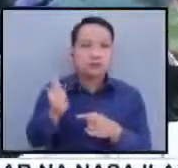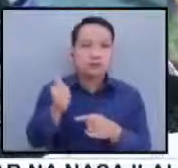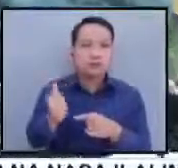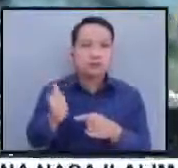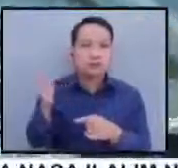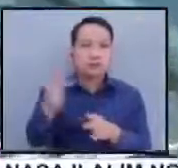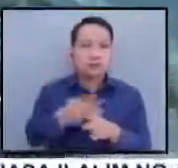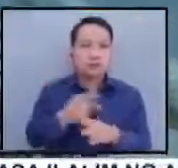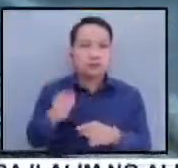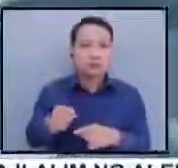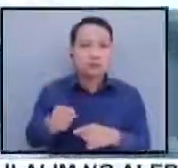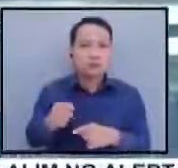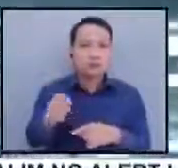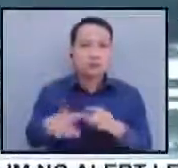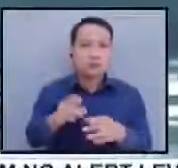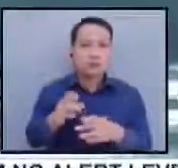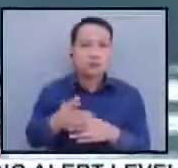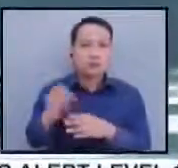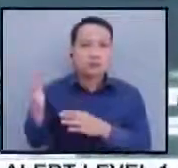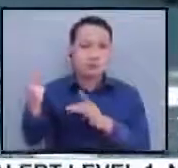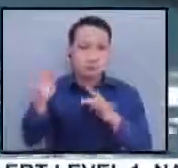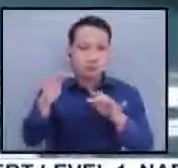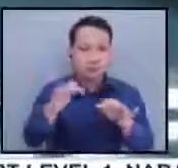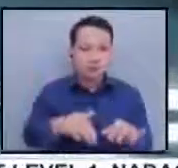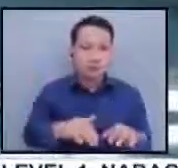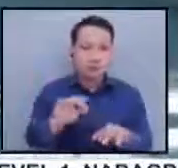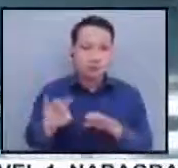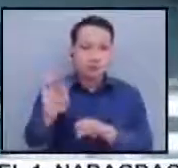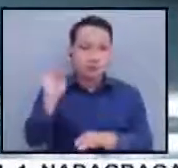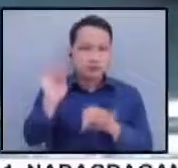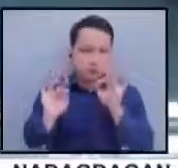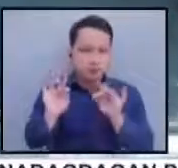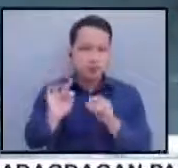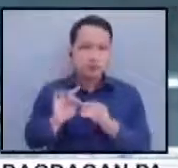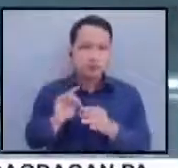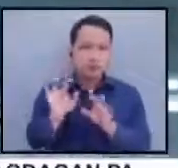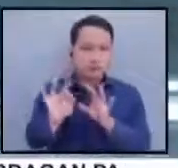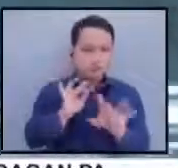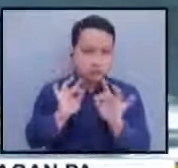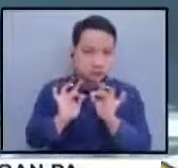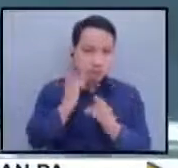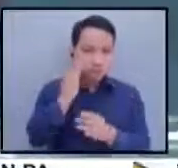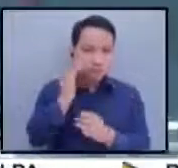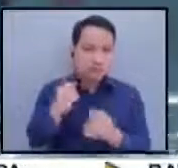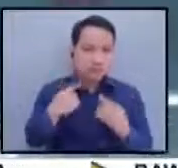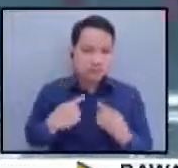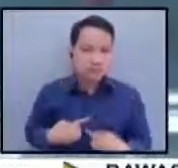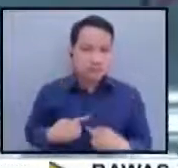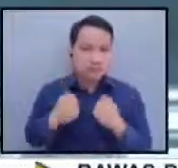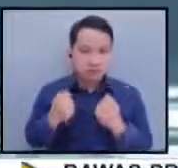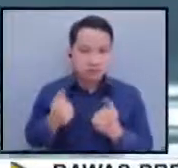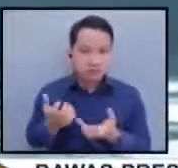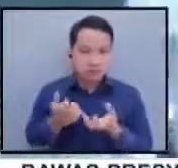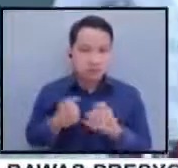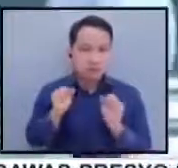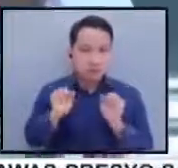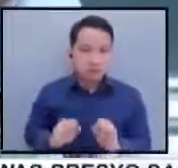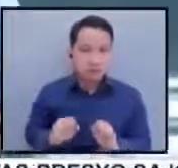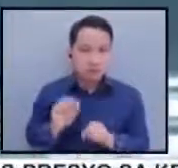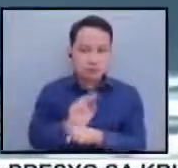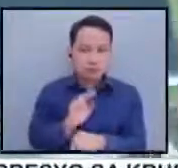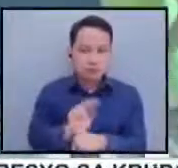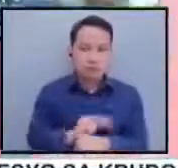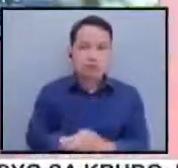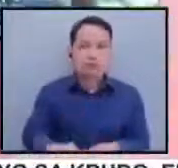ng sunog, pupunta sila dito para kumuha o pumili ng damit na kanilang pwedeng masuot. Back to you,